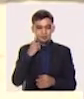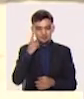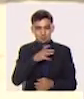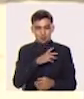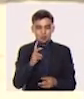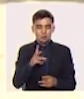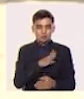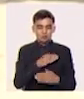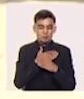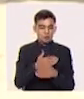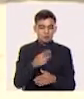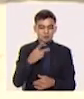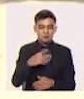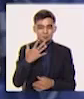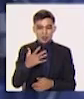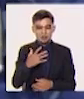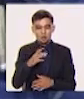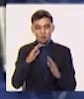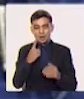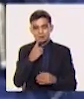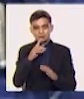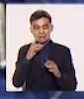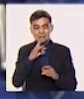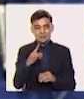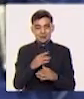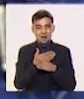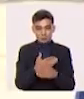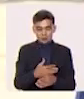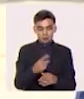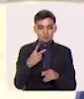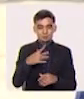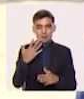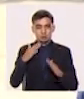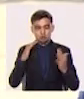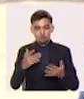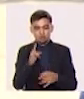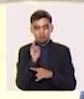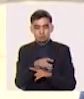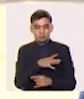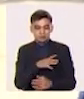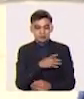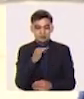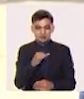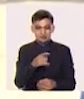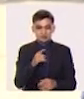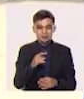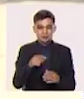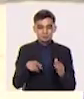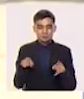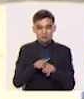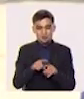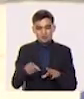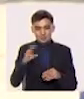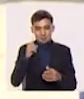в 25 случаях точно обманули. Страх, страх смерти и так далее. То есть он затмевает собой все, он